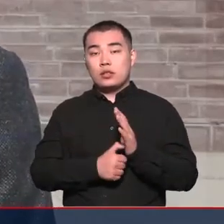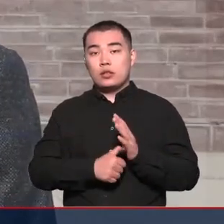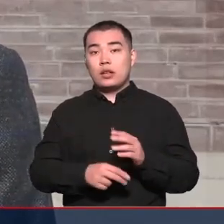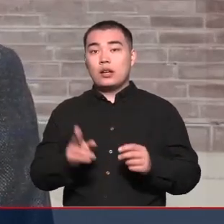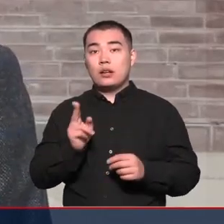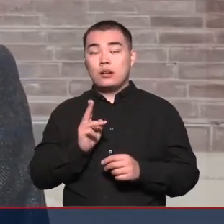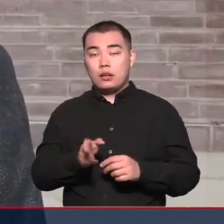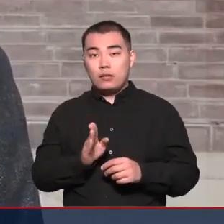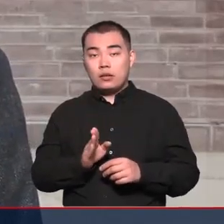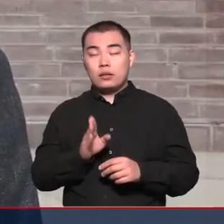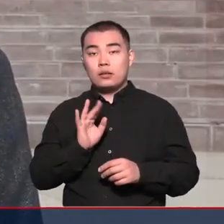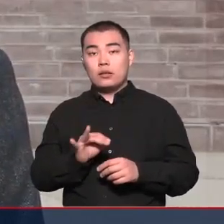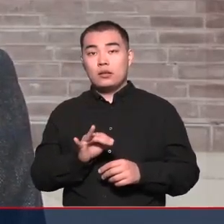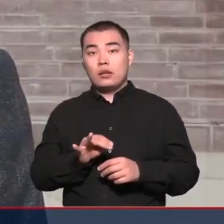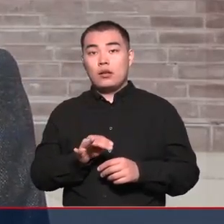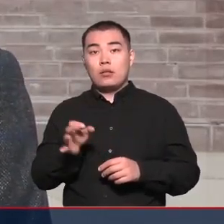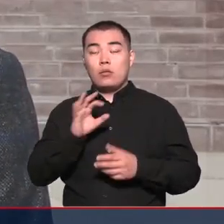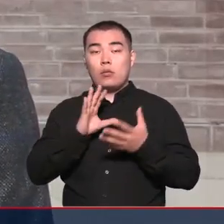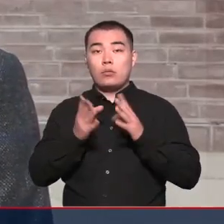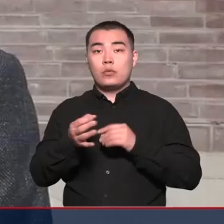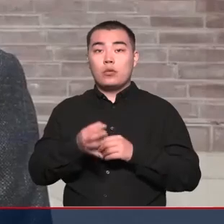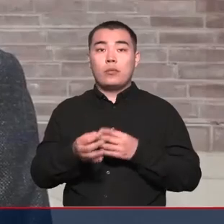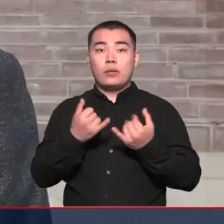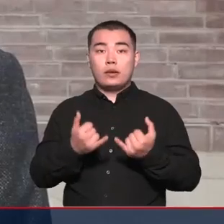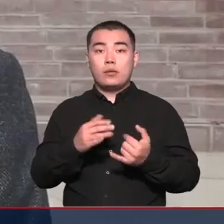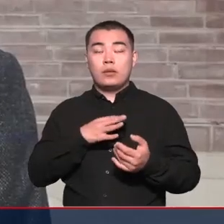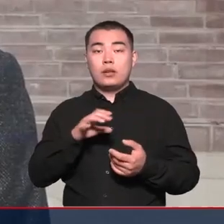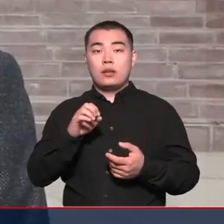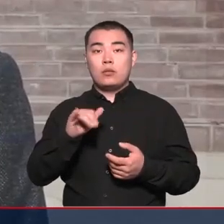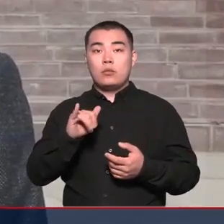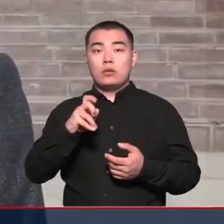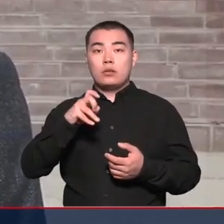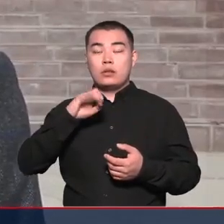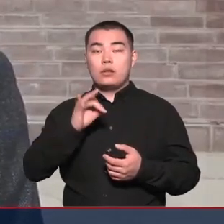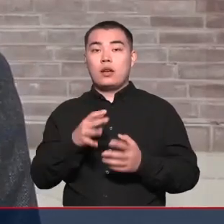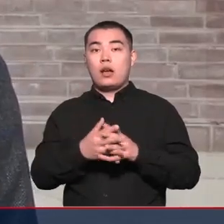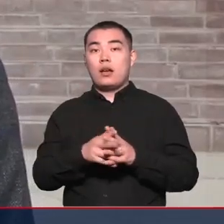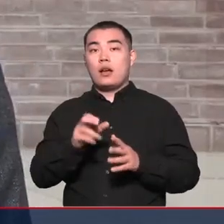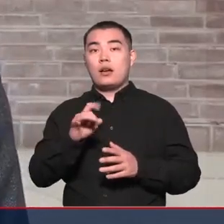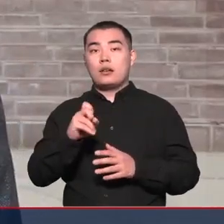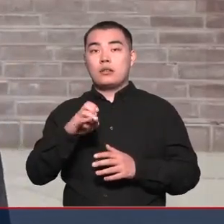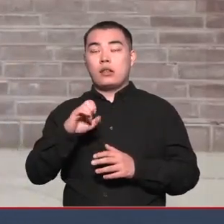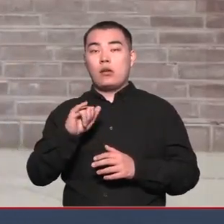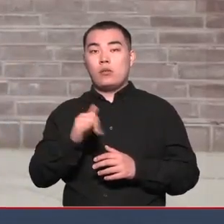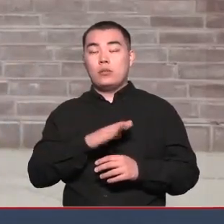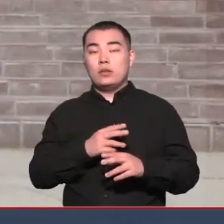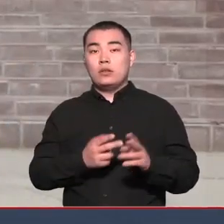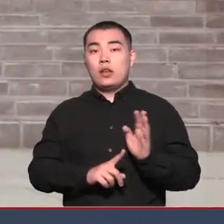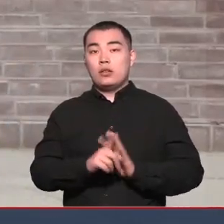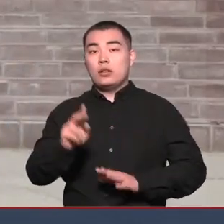квартир. По области у нас в Уилском районе село Харатал уже начаты работы